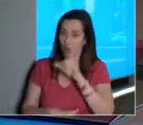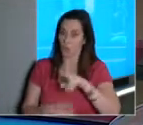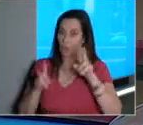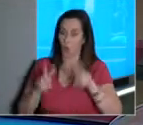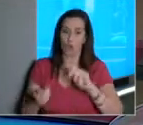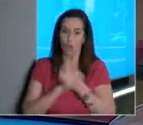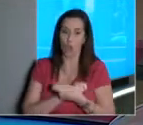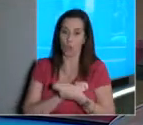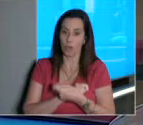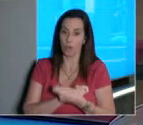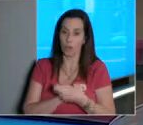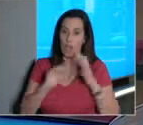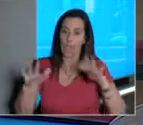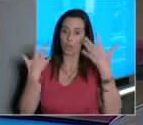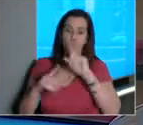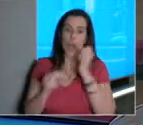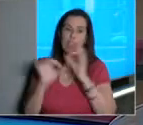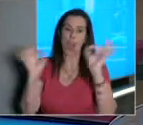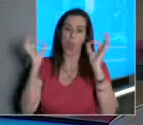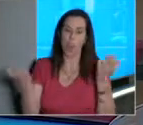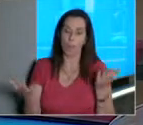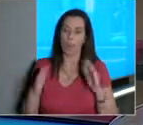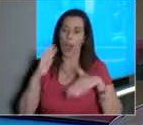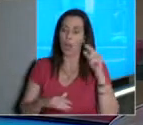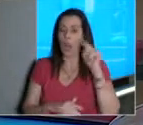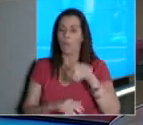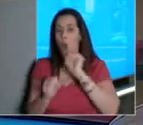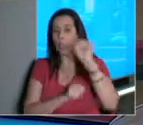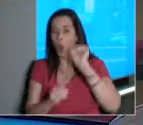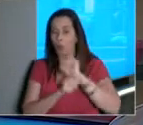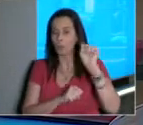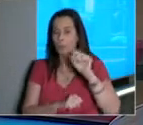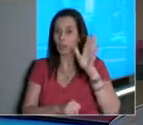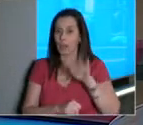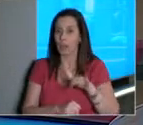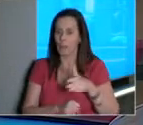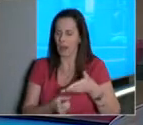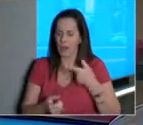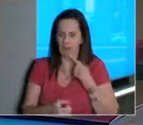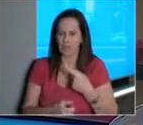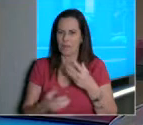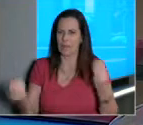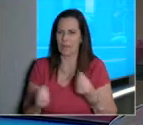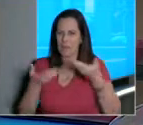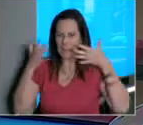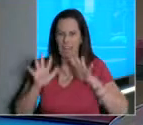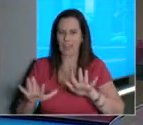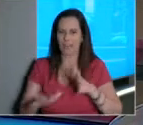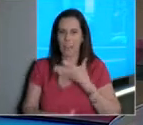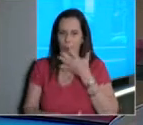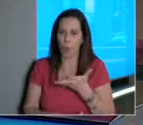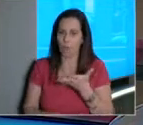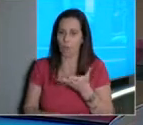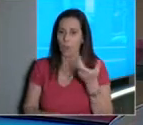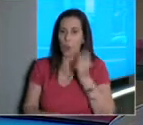את היכולת לשנות, ועשר שנים הוא לא עושה כלום. אז אחר כך לבוא ולהתלונן, וגם להחמיר את זה, ולבוא עם כלים גזעניים